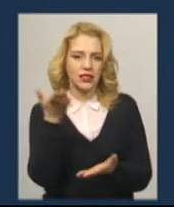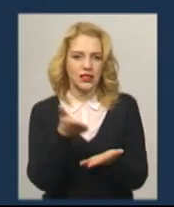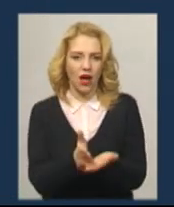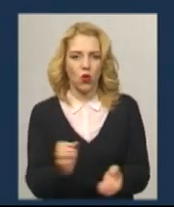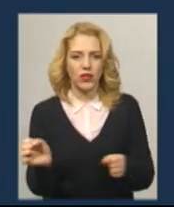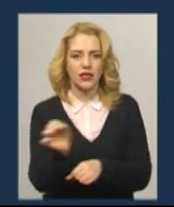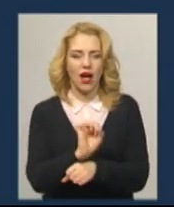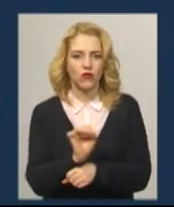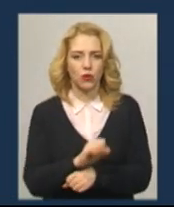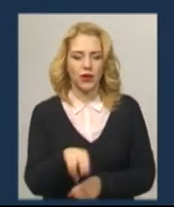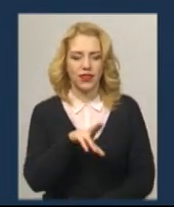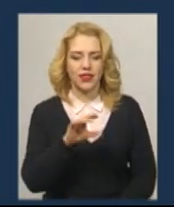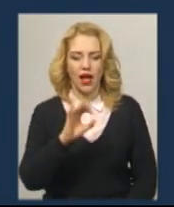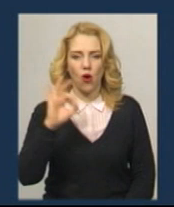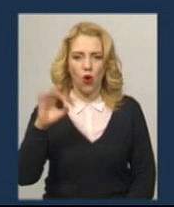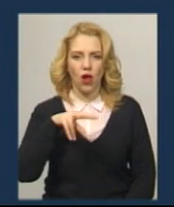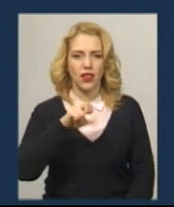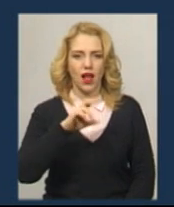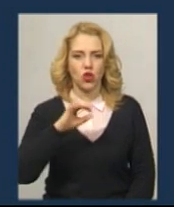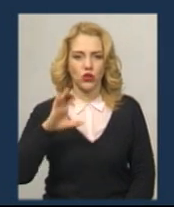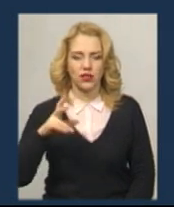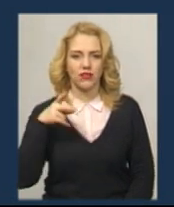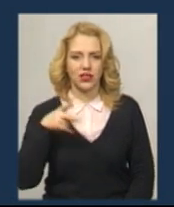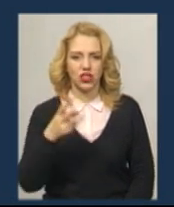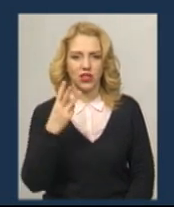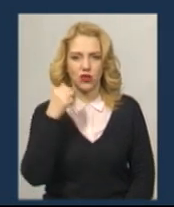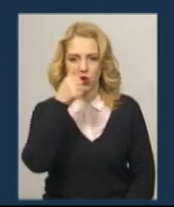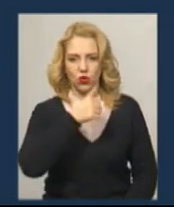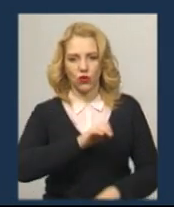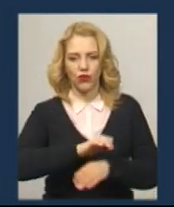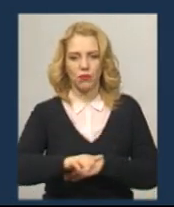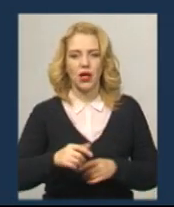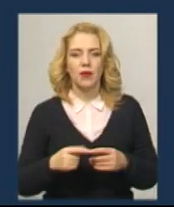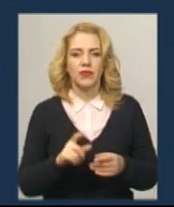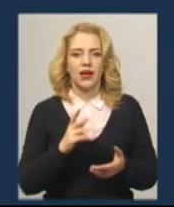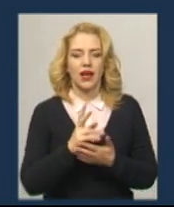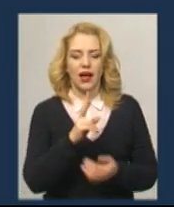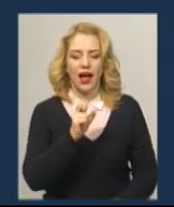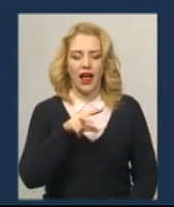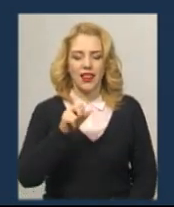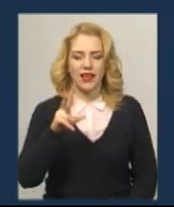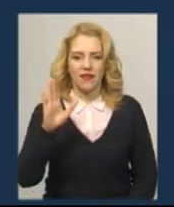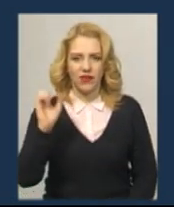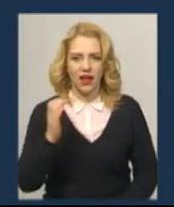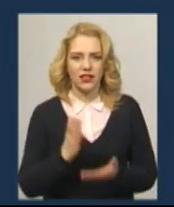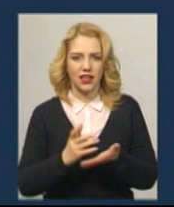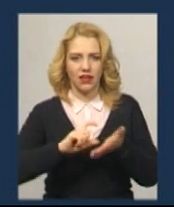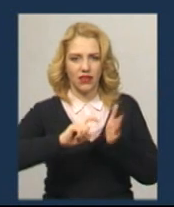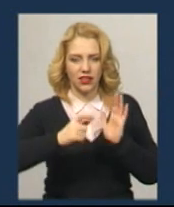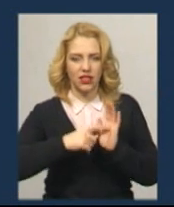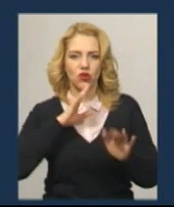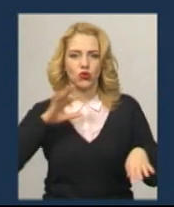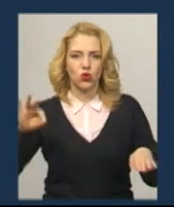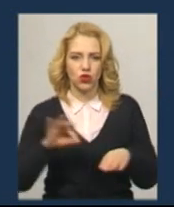автомобіль «Деоланос» 2003 року випуску. Нерухомістю у Калинівці володіє дружина Олександра Худенка. У її власності